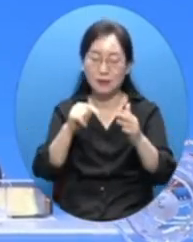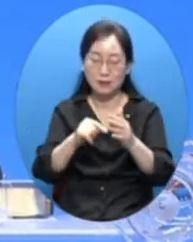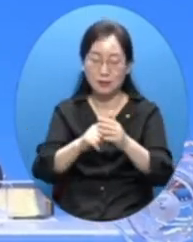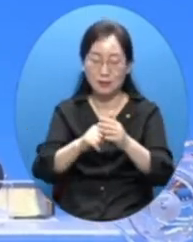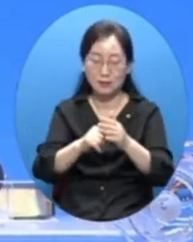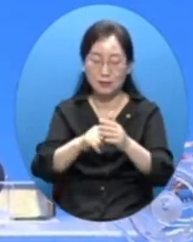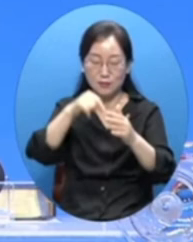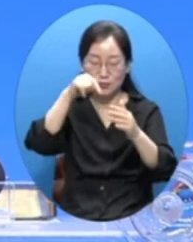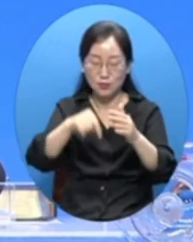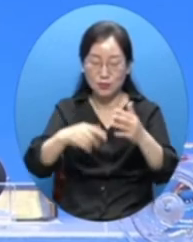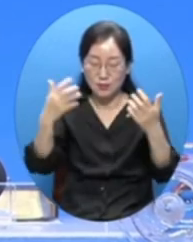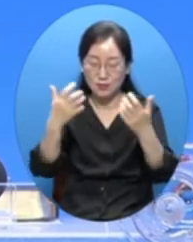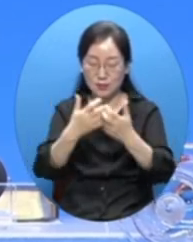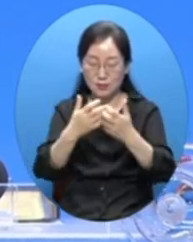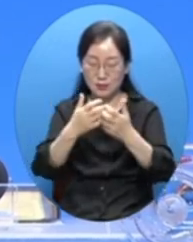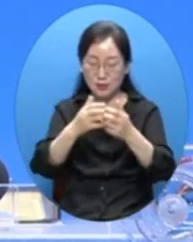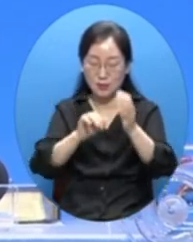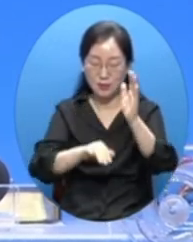채워주시고